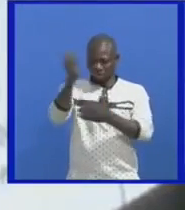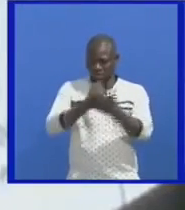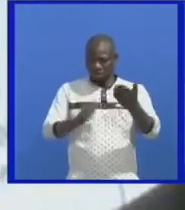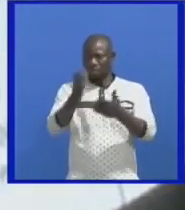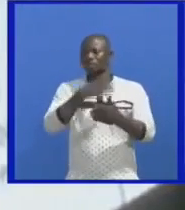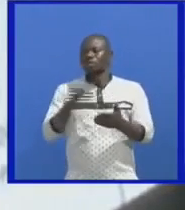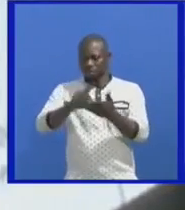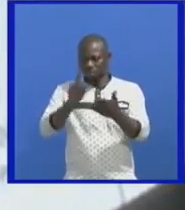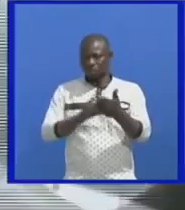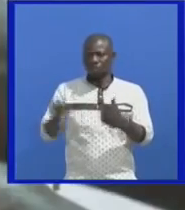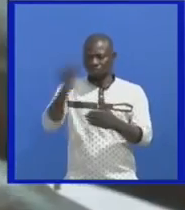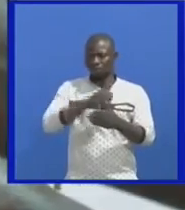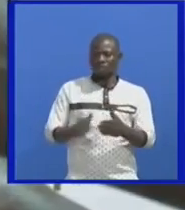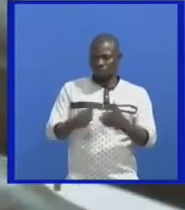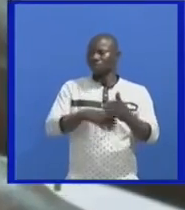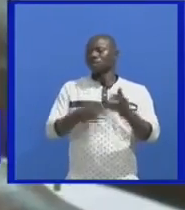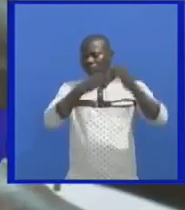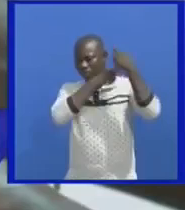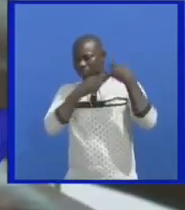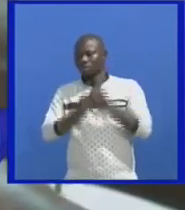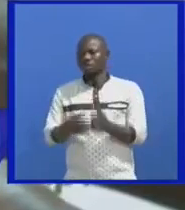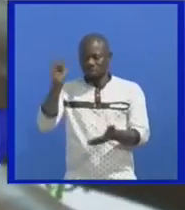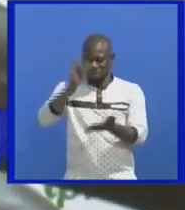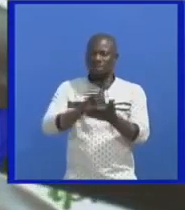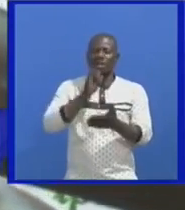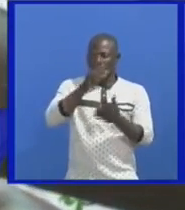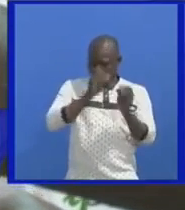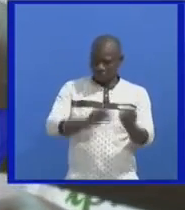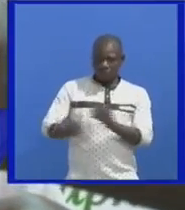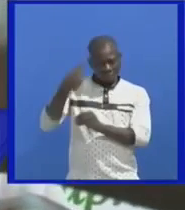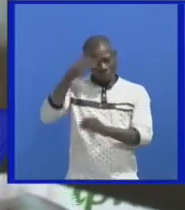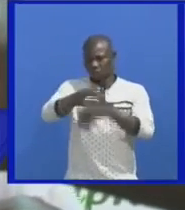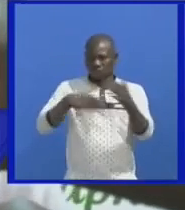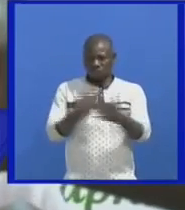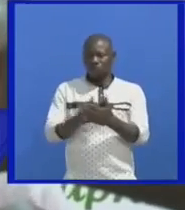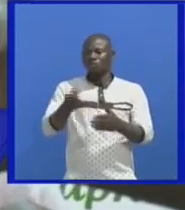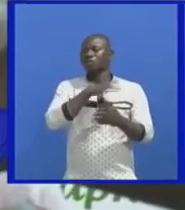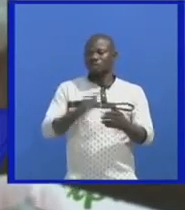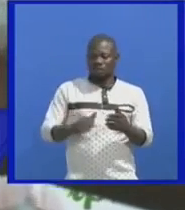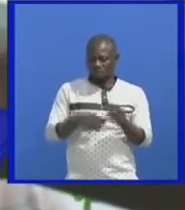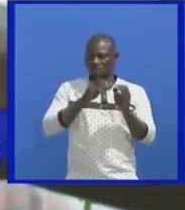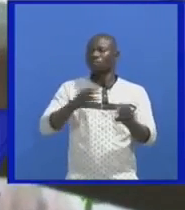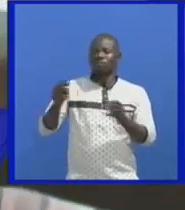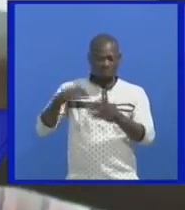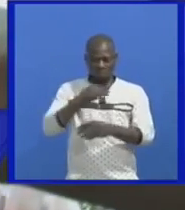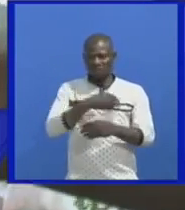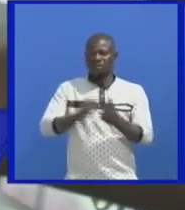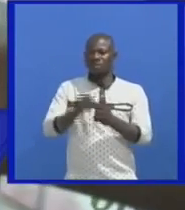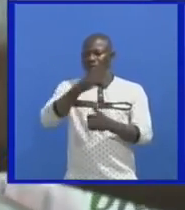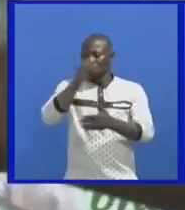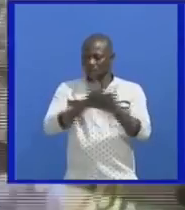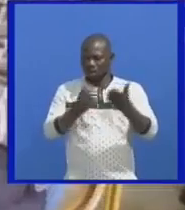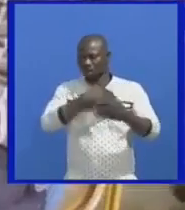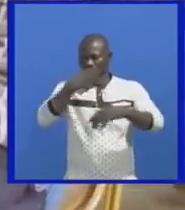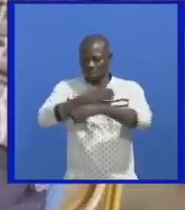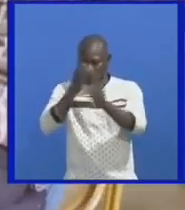et créatives. C'est l'occasion pour toutes les parties prenantes, notamment les artistes, les créateurs, toutes tendances confondues, de prendre